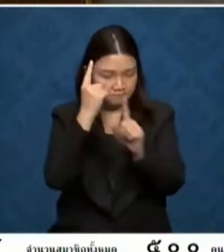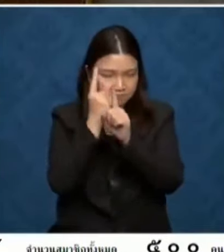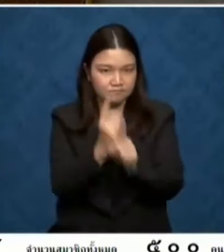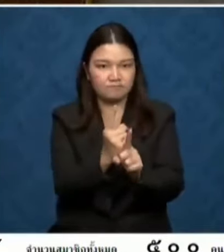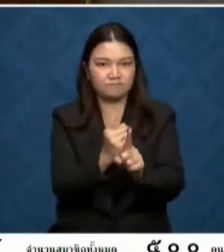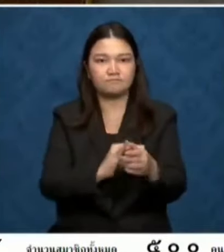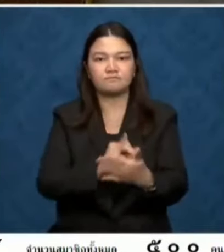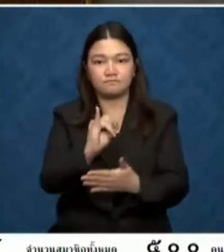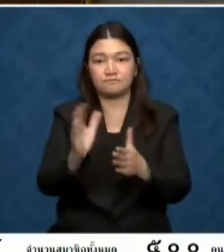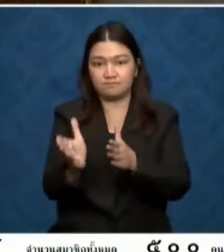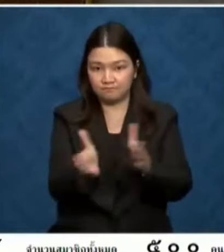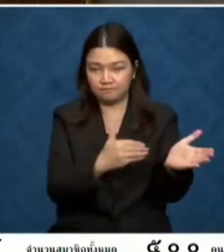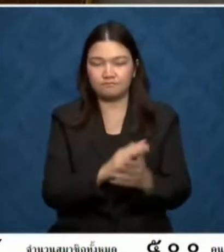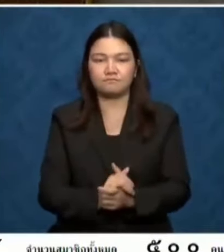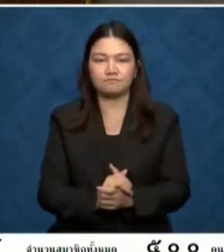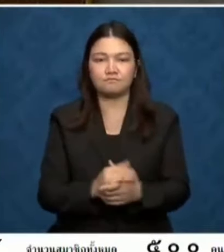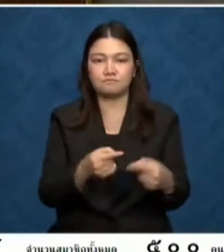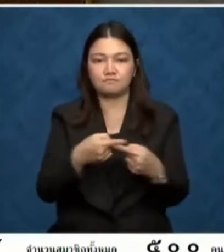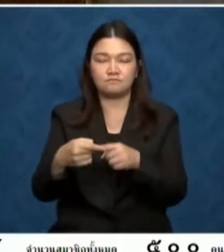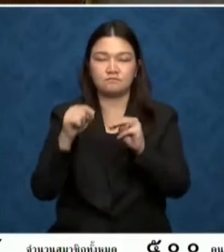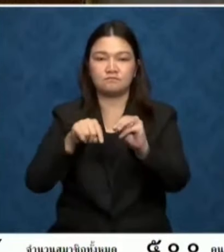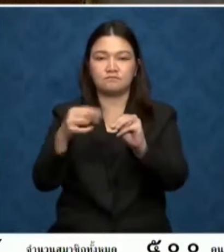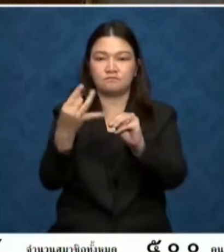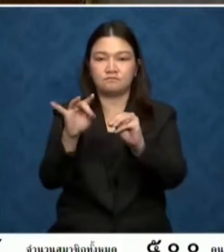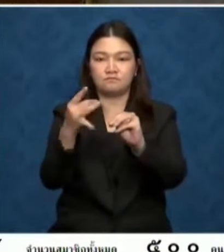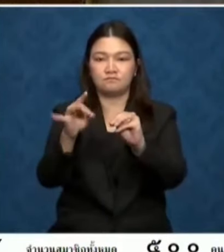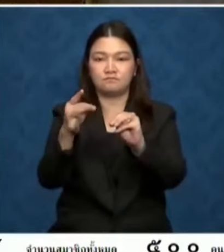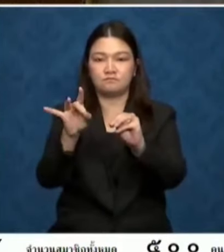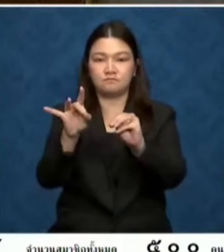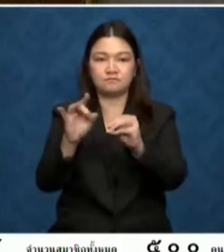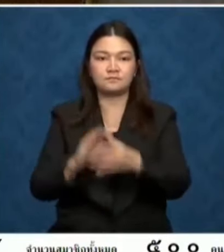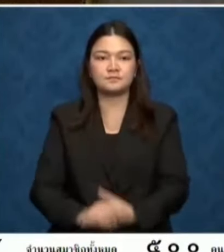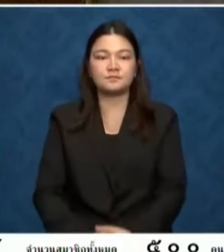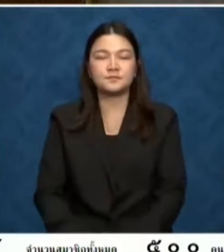ต่อไปเป็นมาตราที่18ครับ